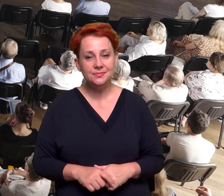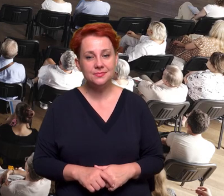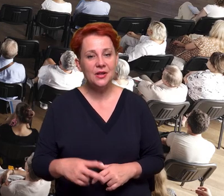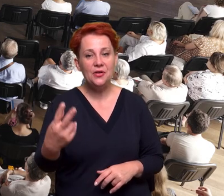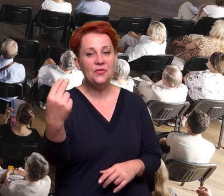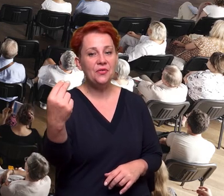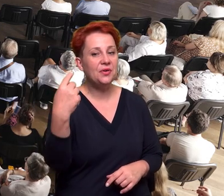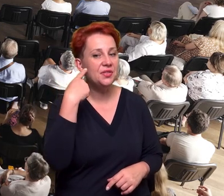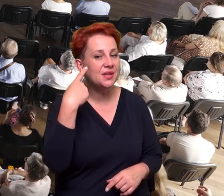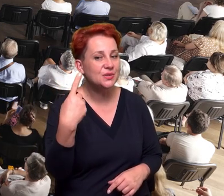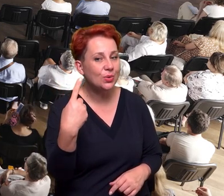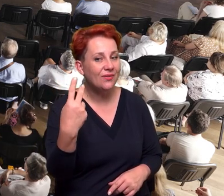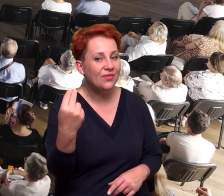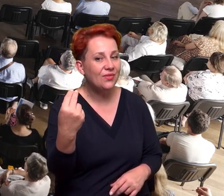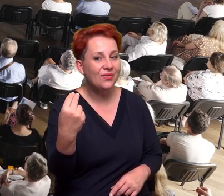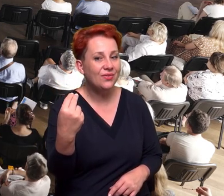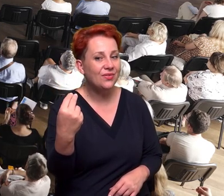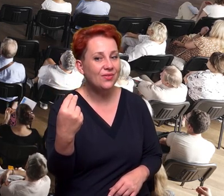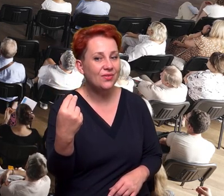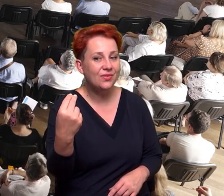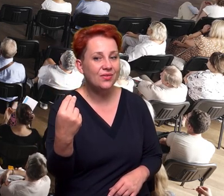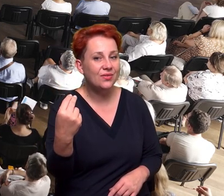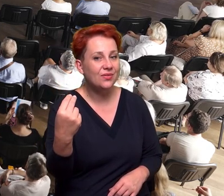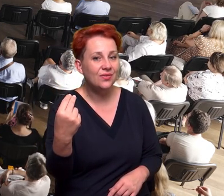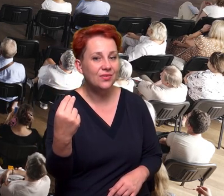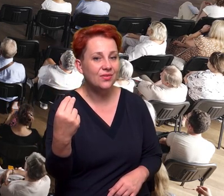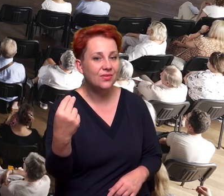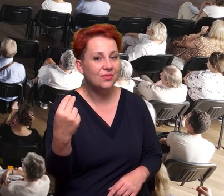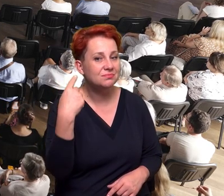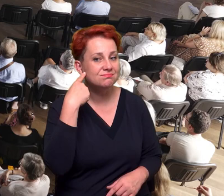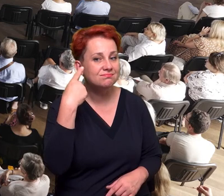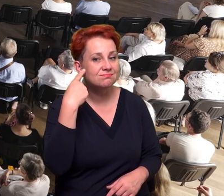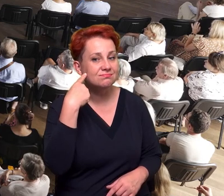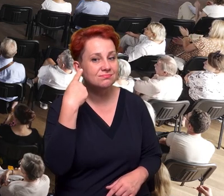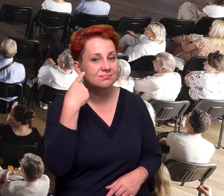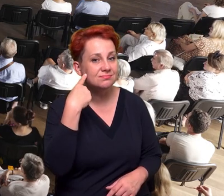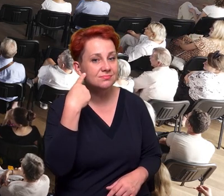Tym gorzej! Jak stąd wyjdziemy... Tym gorzej!